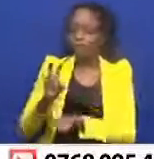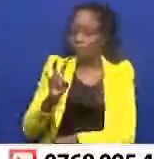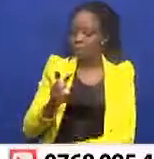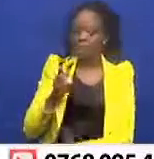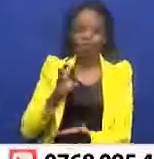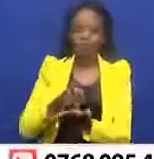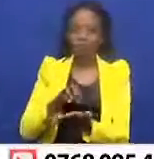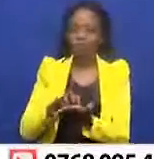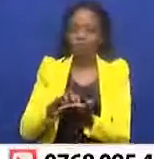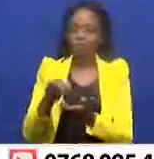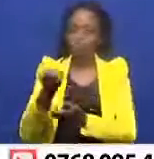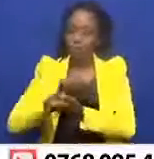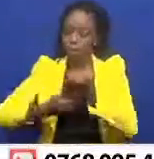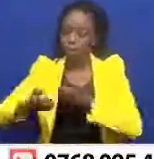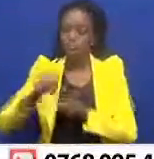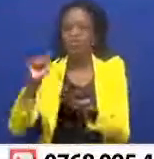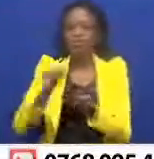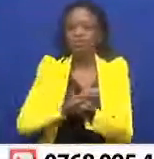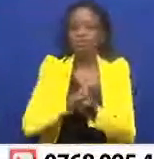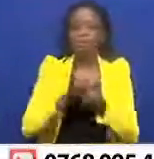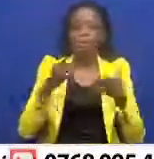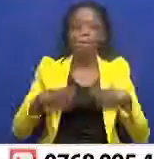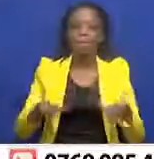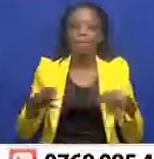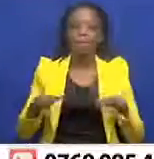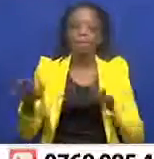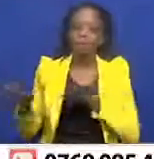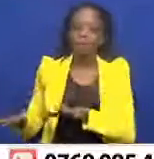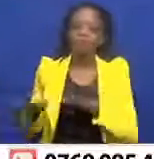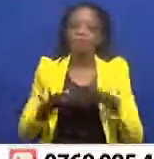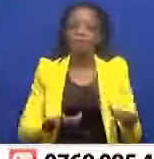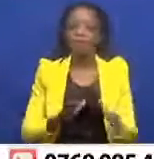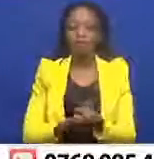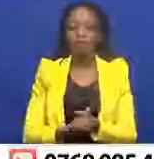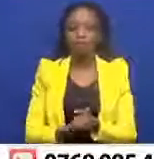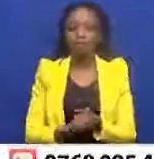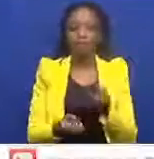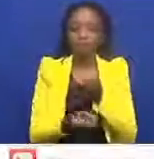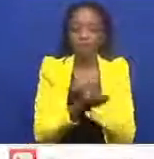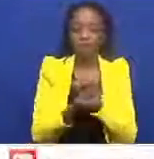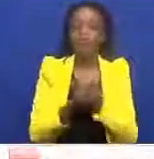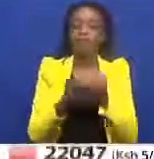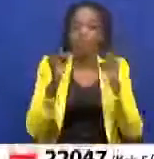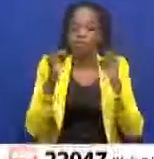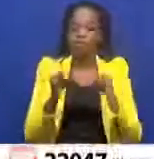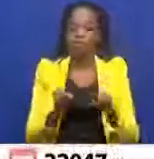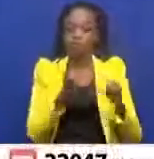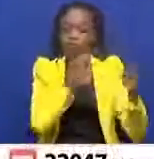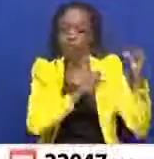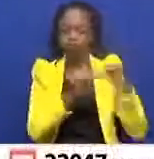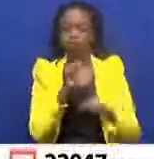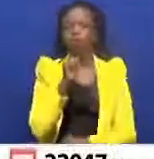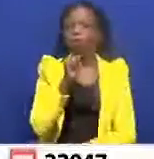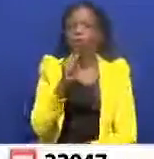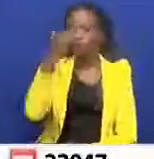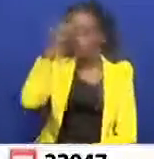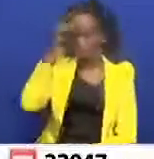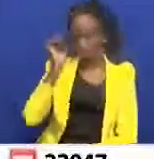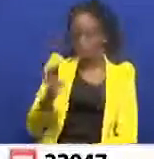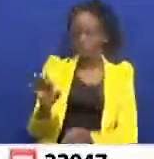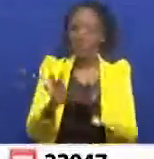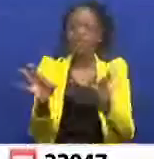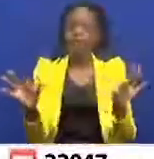ilivyokuwa, uchumi karibika, people are suffering. Wakati huo wito umetolewa kwa kizazi cha sasa kutowatelekeza wazazi wao licha